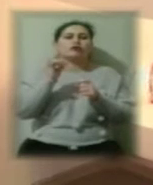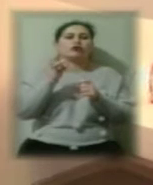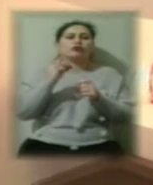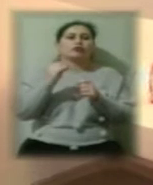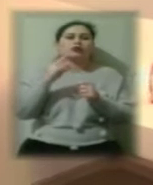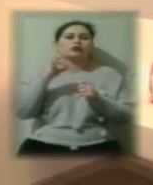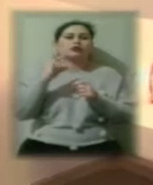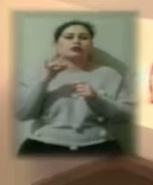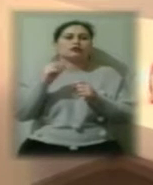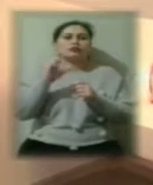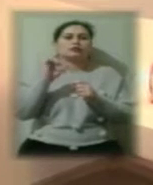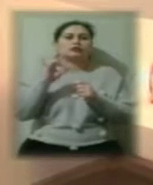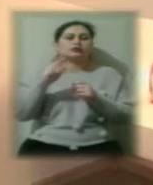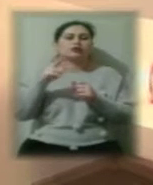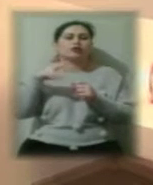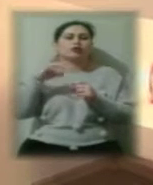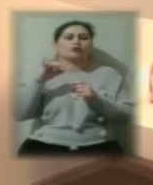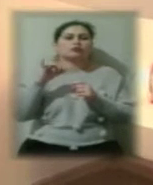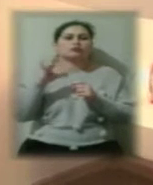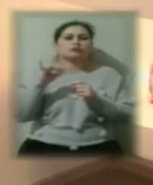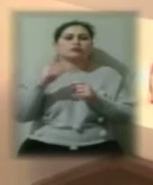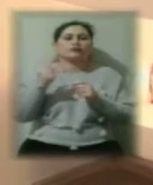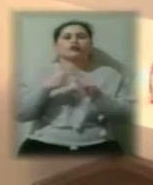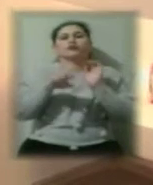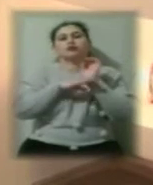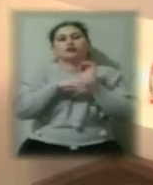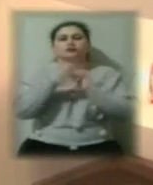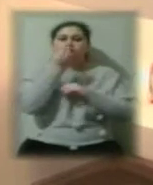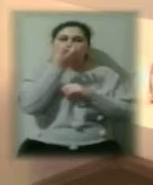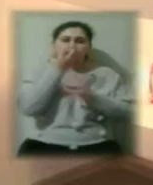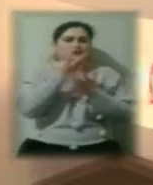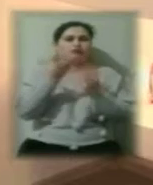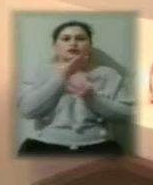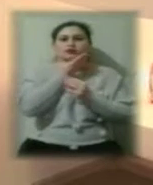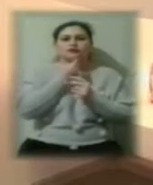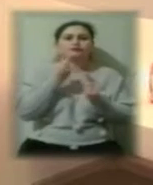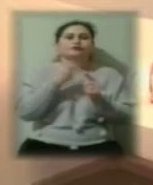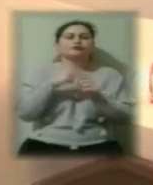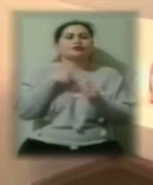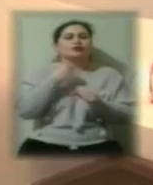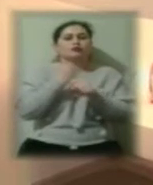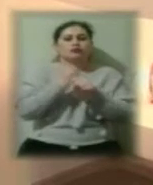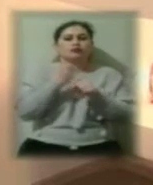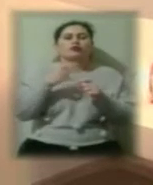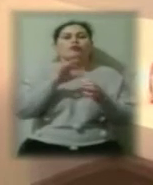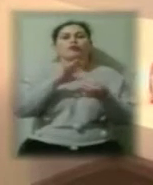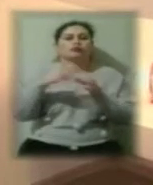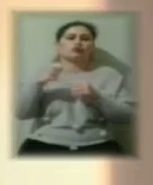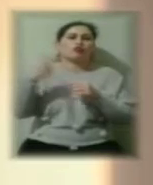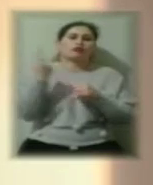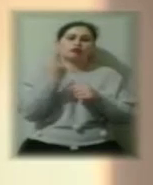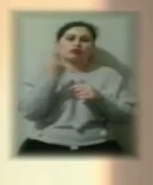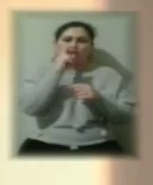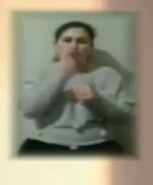бісерна флористика. Це були дерева і квіти гарні. Виготовила я протягом року більше 30